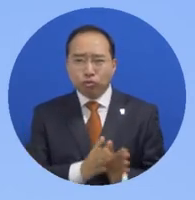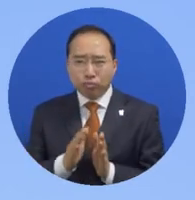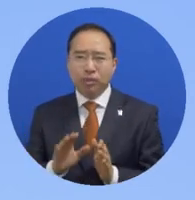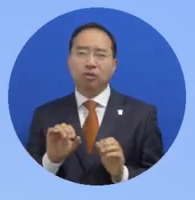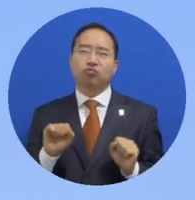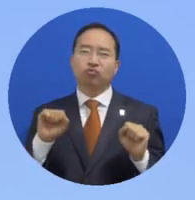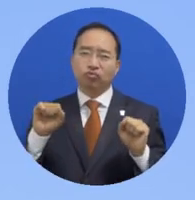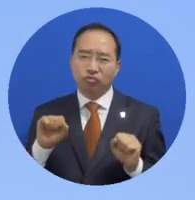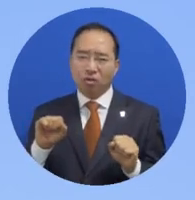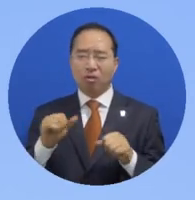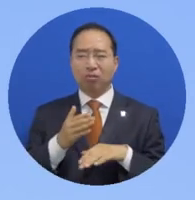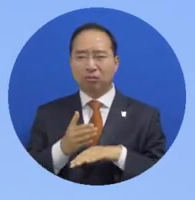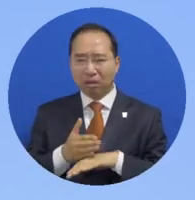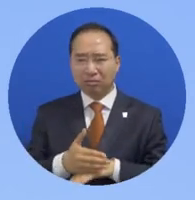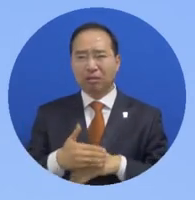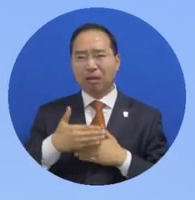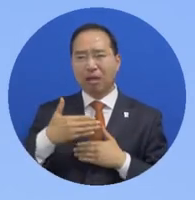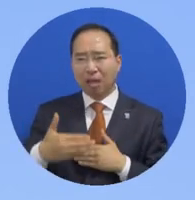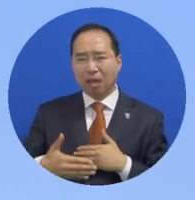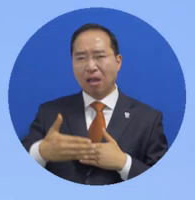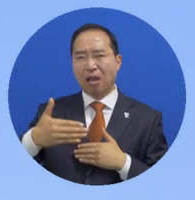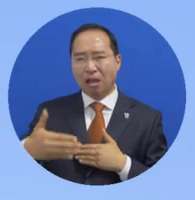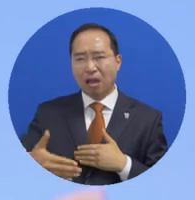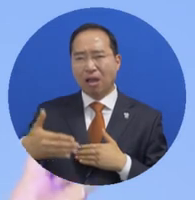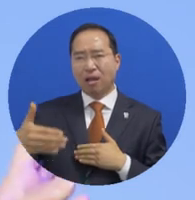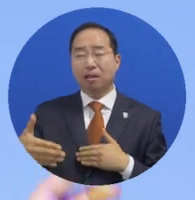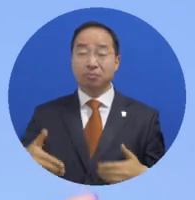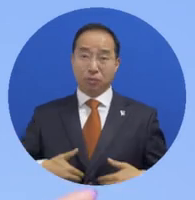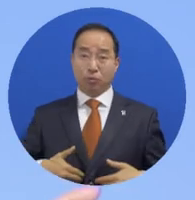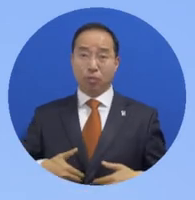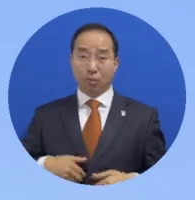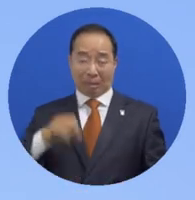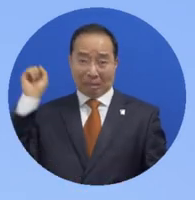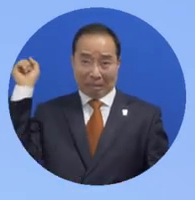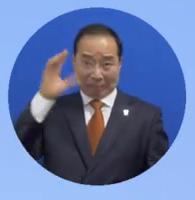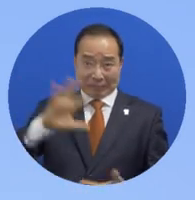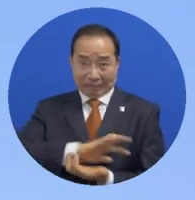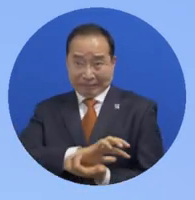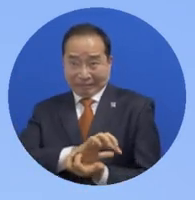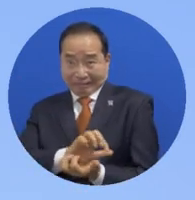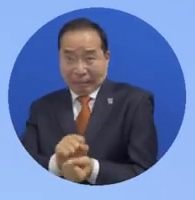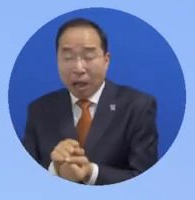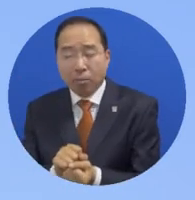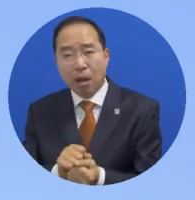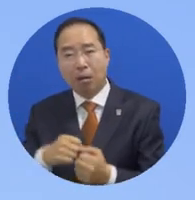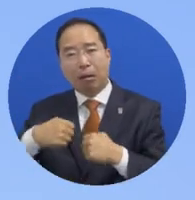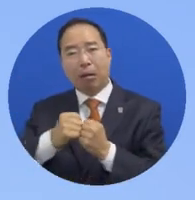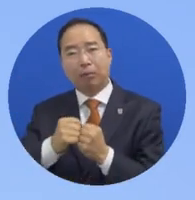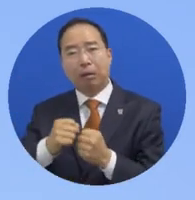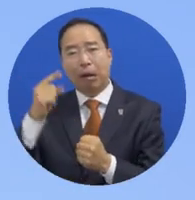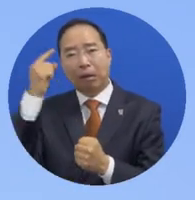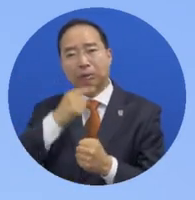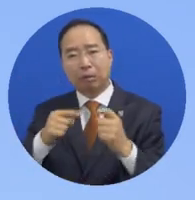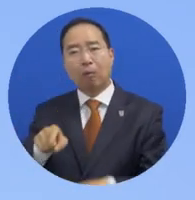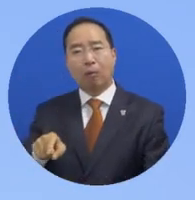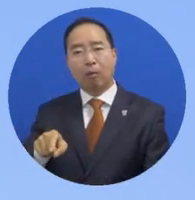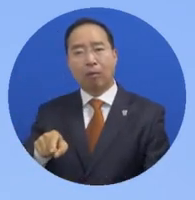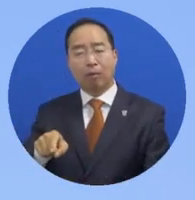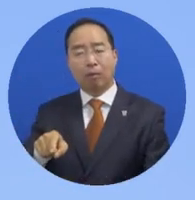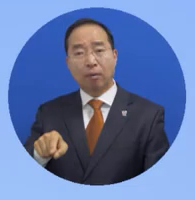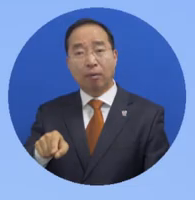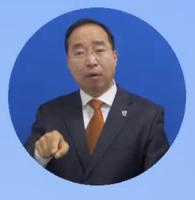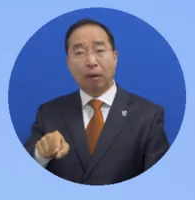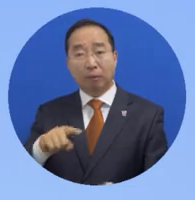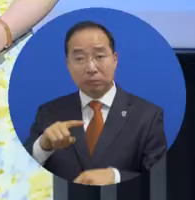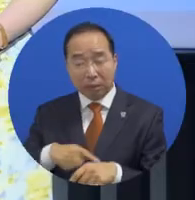준비 운동이라든가 그런 어떤 사전에 하는 스트레칭 없이 갑자기 하면 누구나 다치고 그 다친 어떤